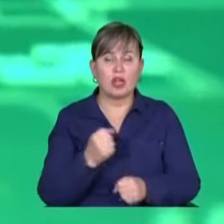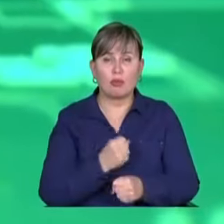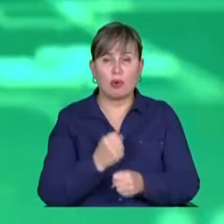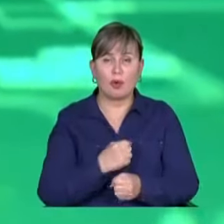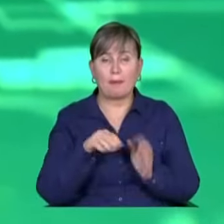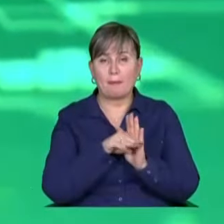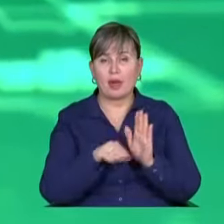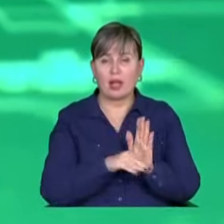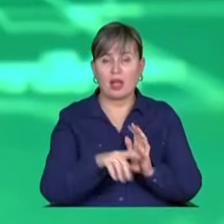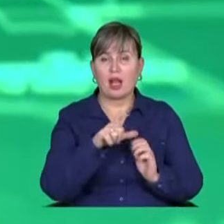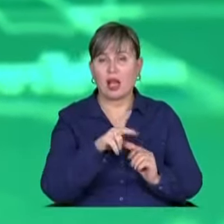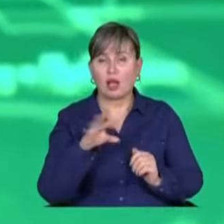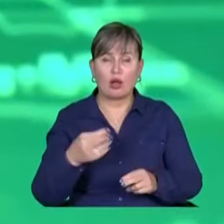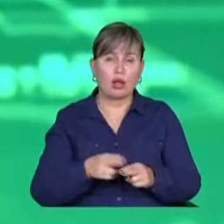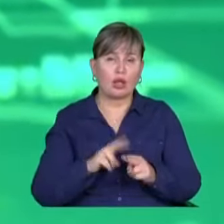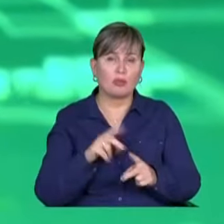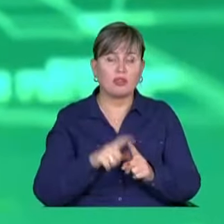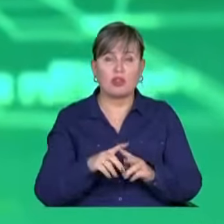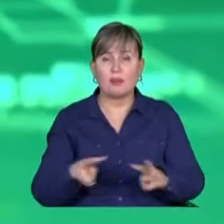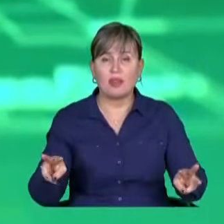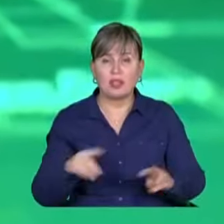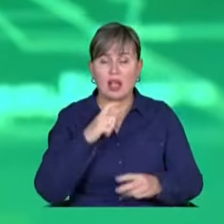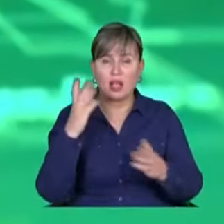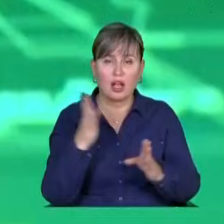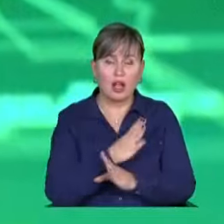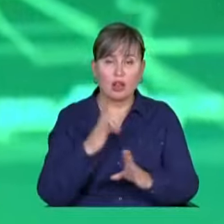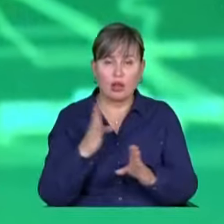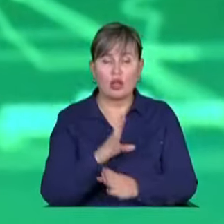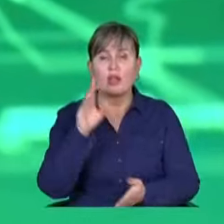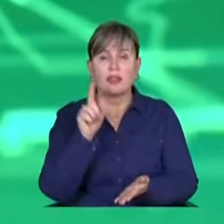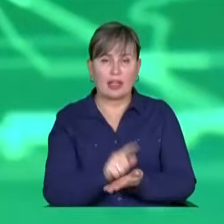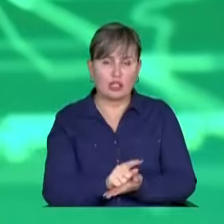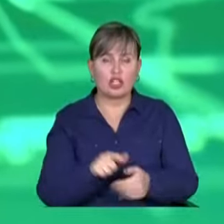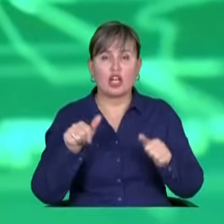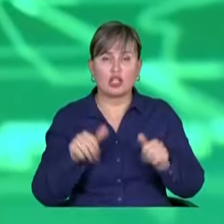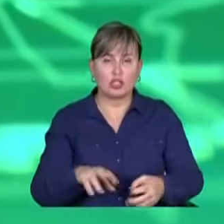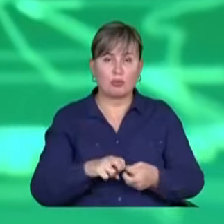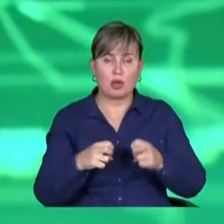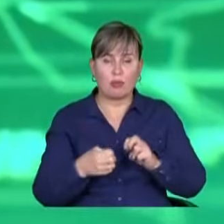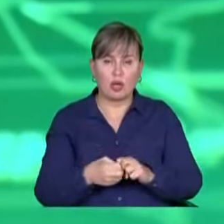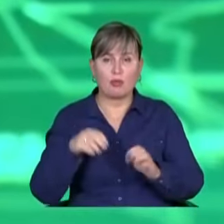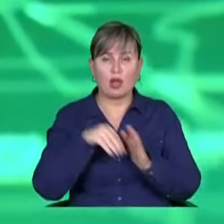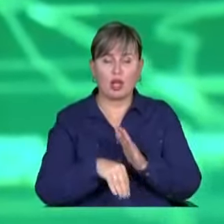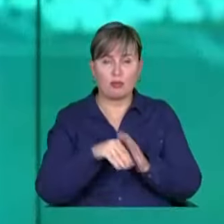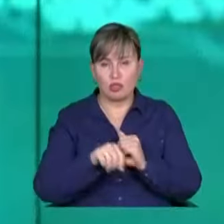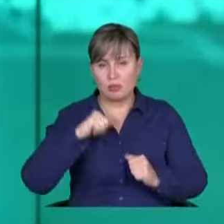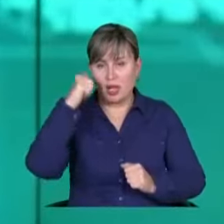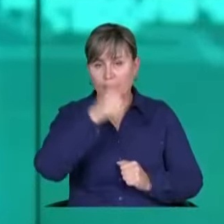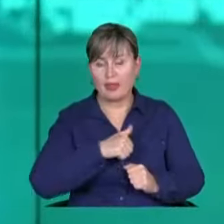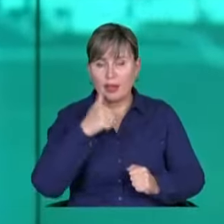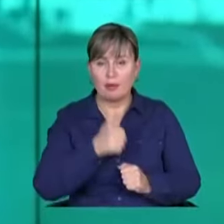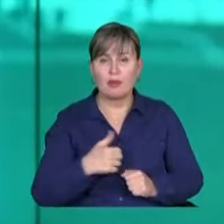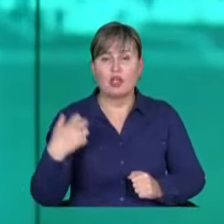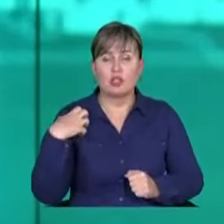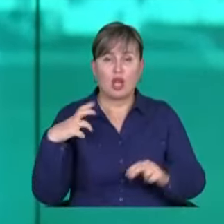программа «Эко-Колдау», которая, по словам министра экологии и природных ресурсов, должна решить проблемы, копившиеся годами.